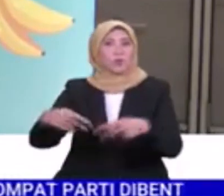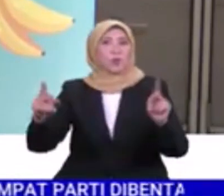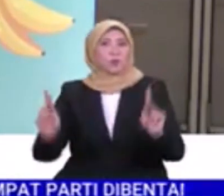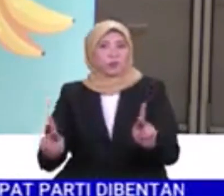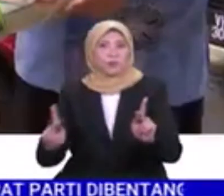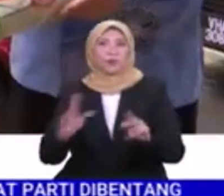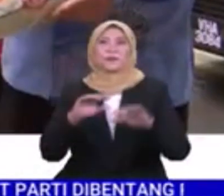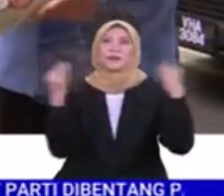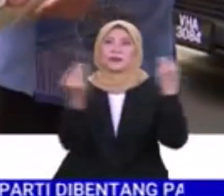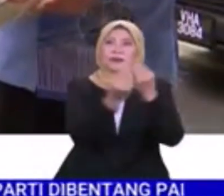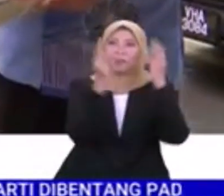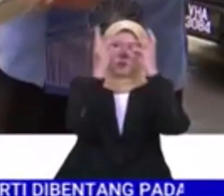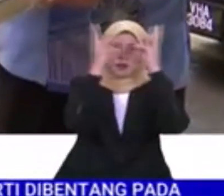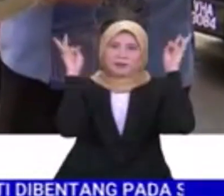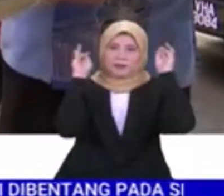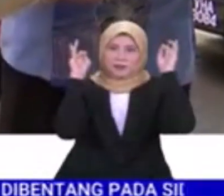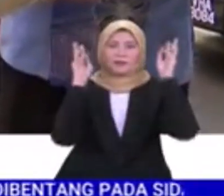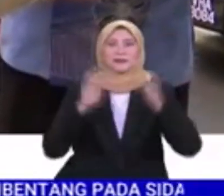orang asli.